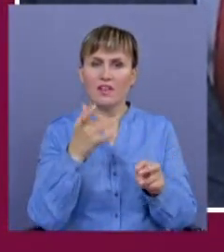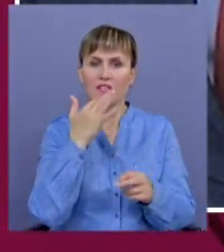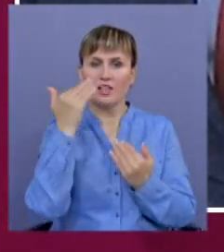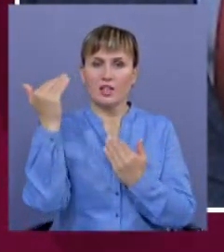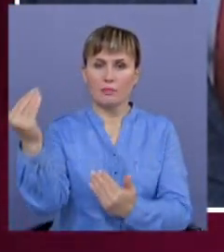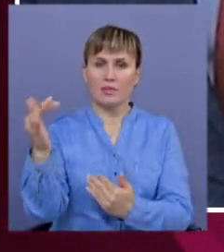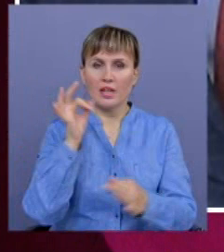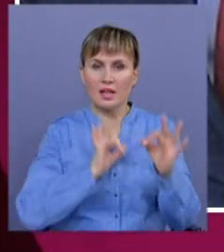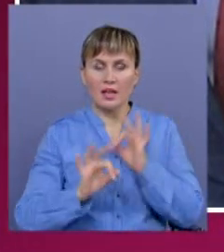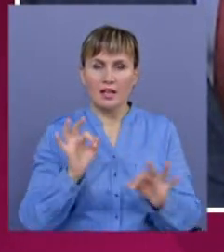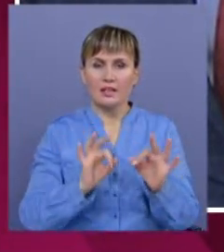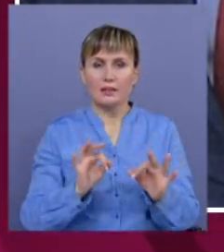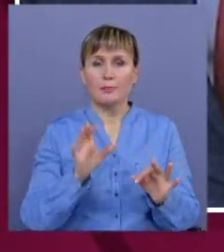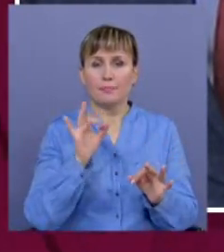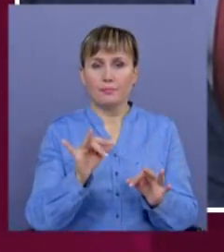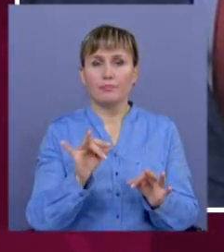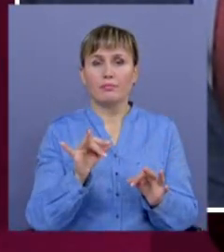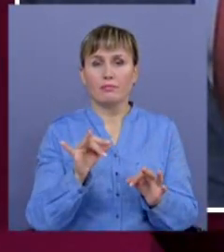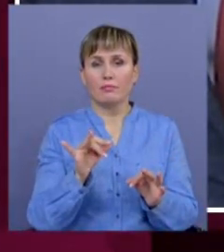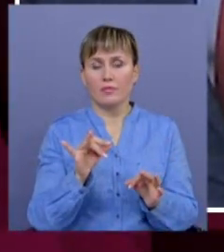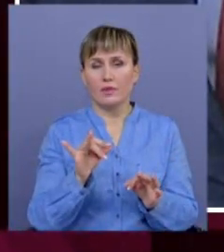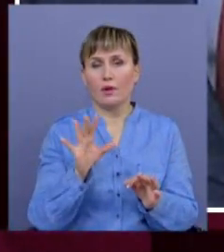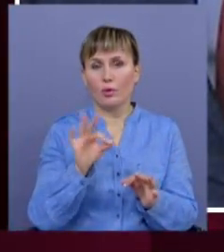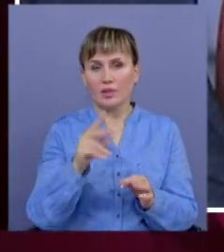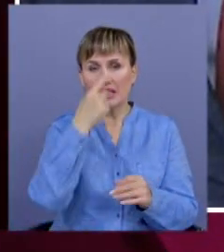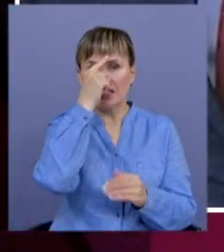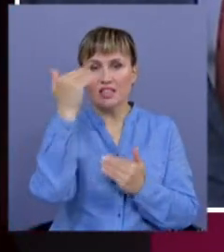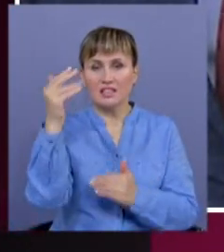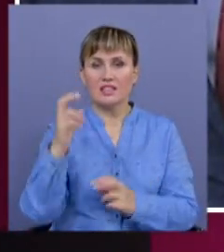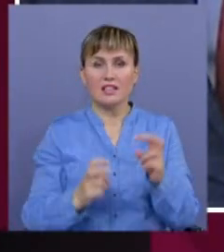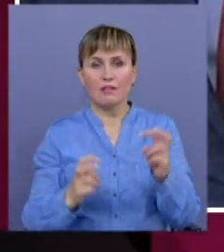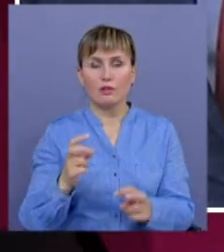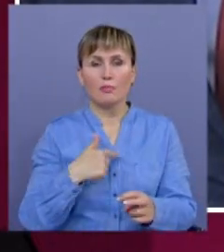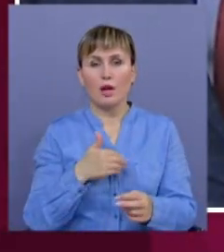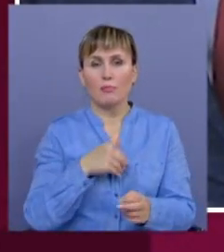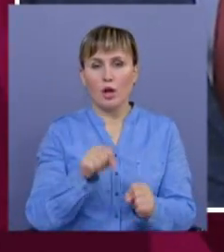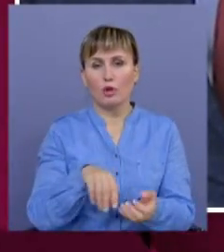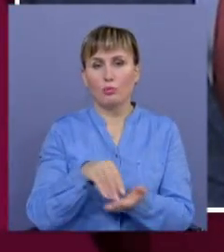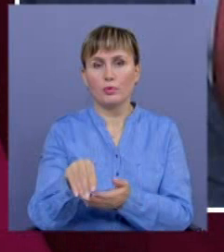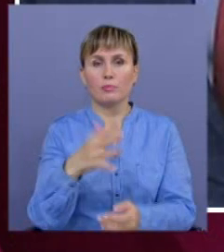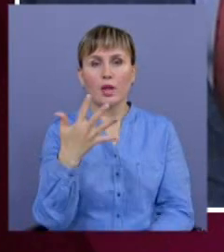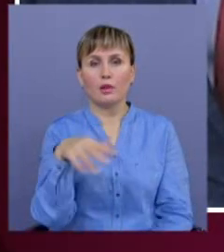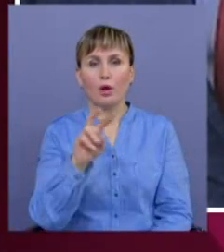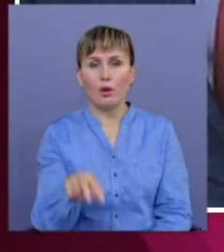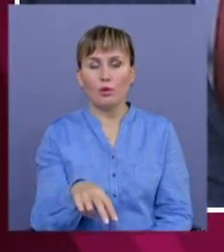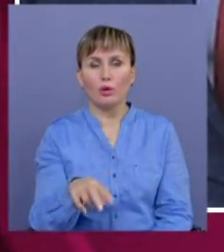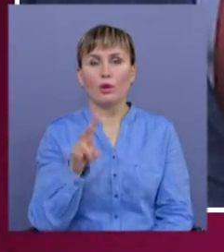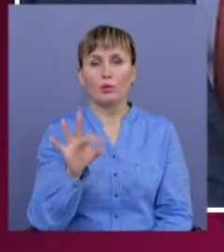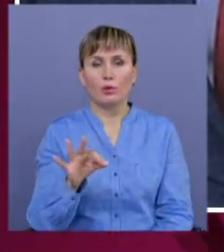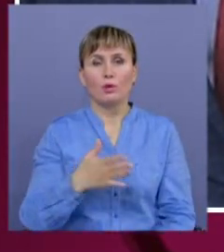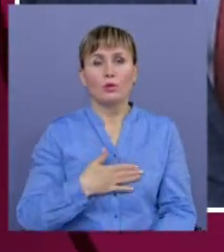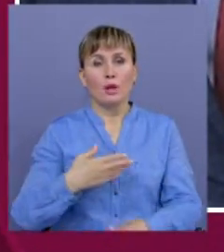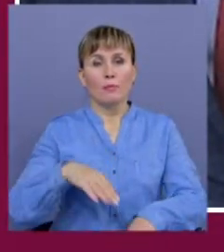есть, соответственно, генерическую форму там, от индийского завода мы могли получить за $5. Но Glaxo предлагает